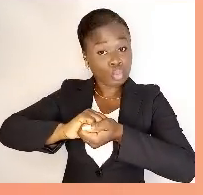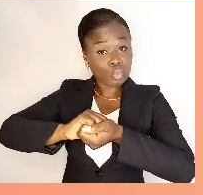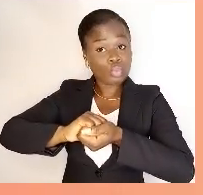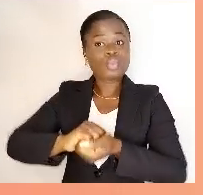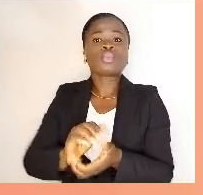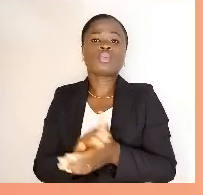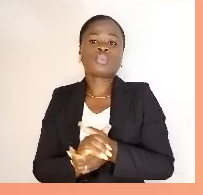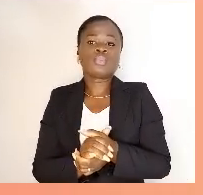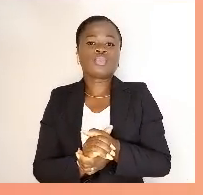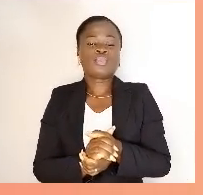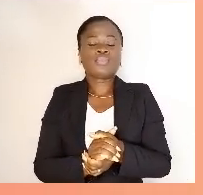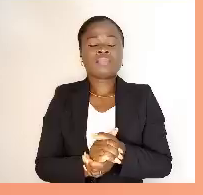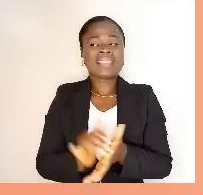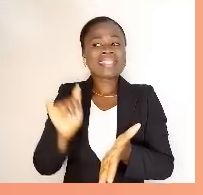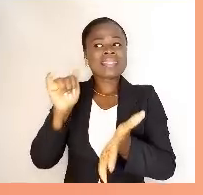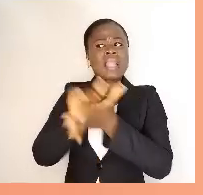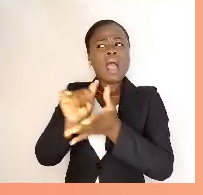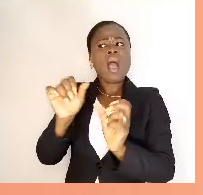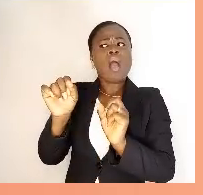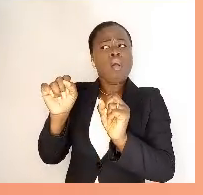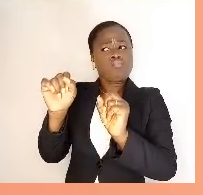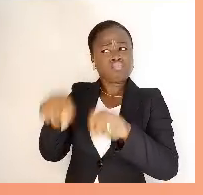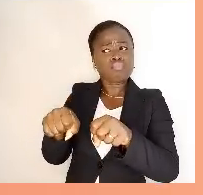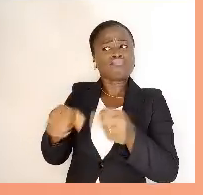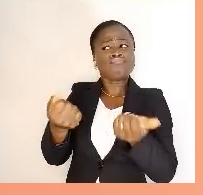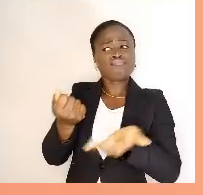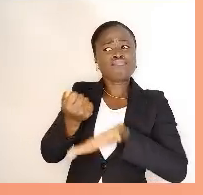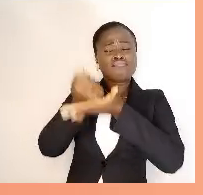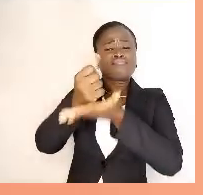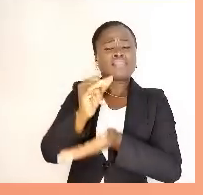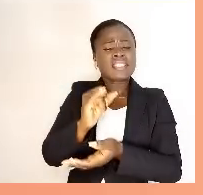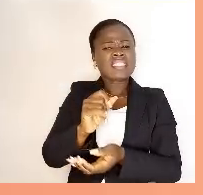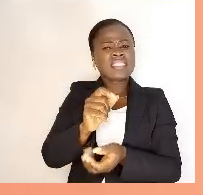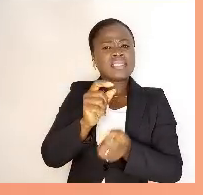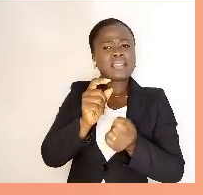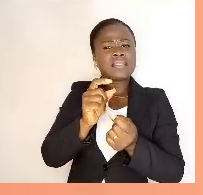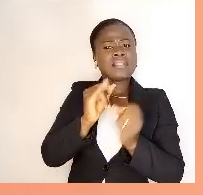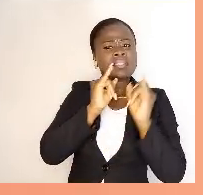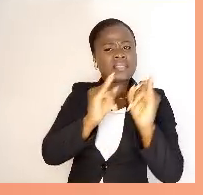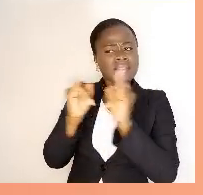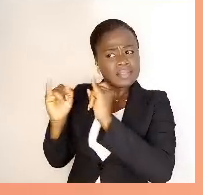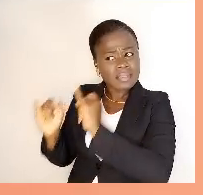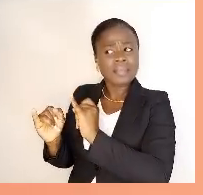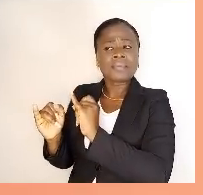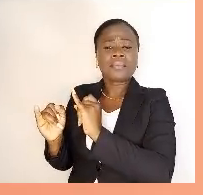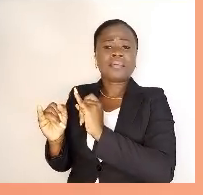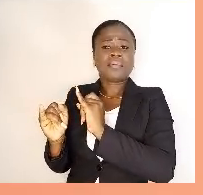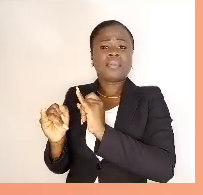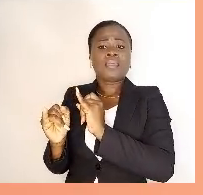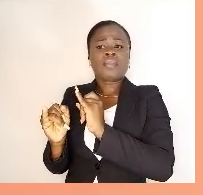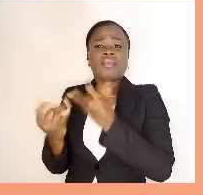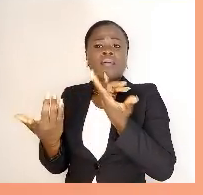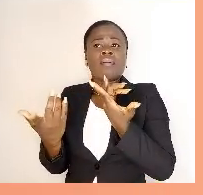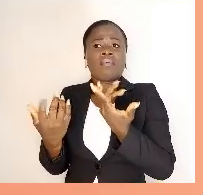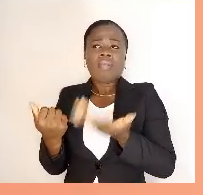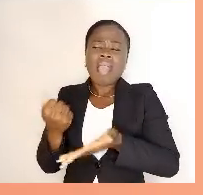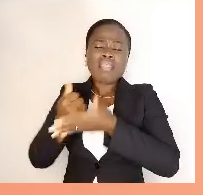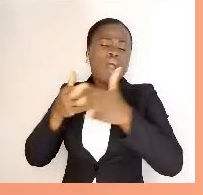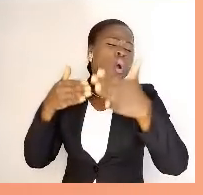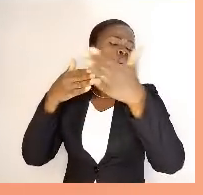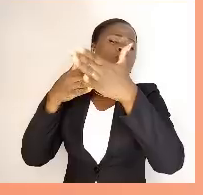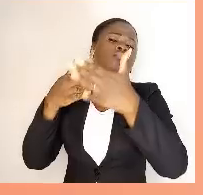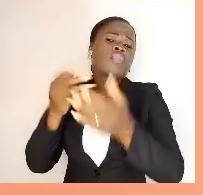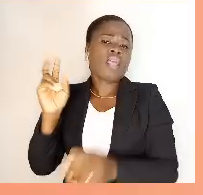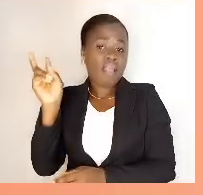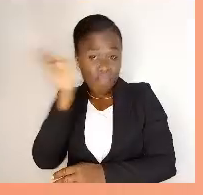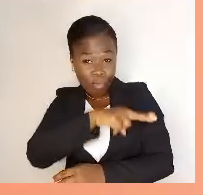Cette solidarité, enfin, c'est celle qui fera de chacun, de chacune de nous, une digue contre